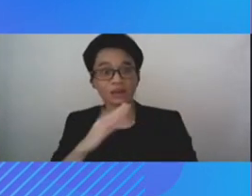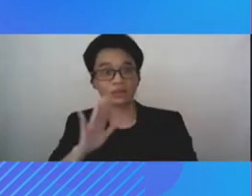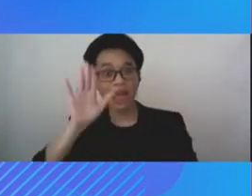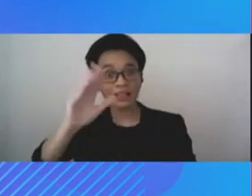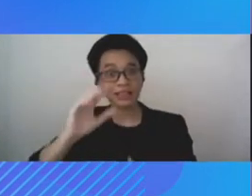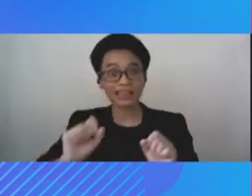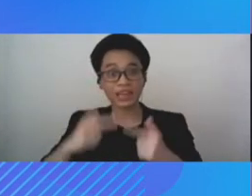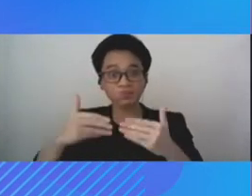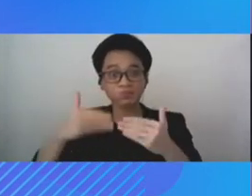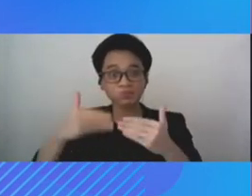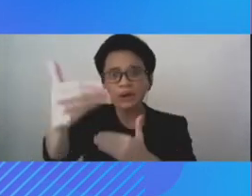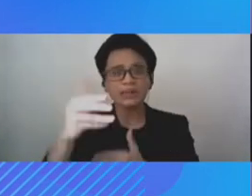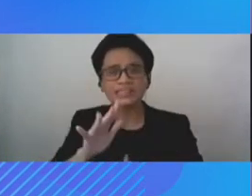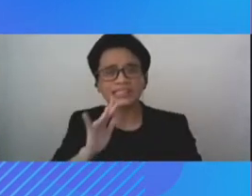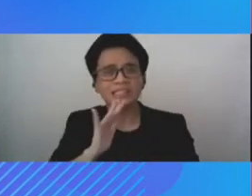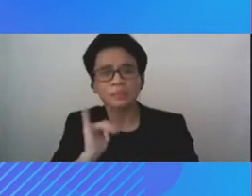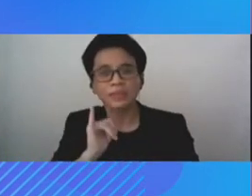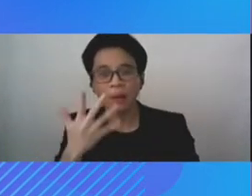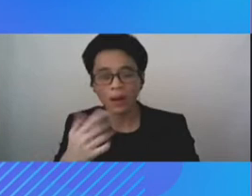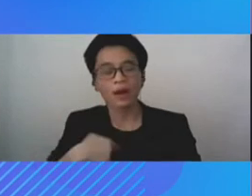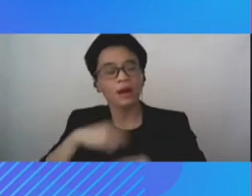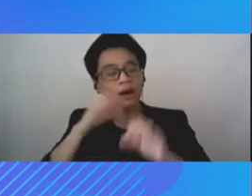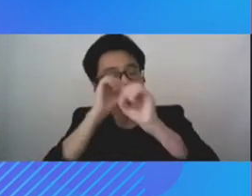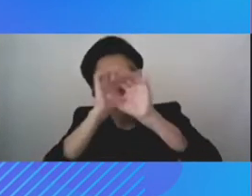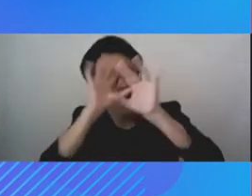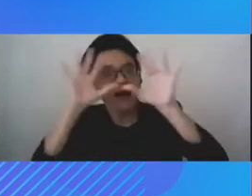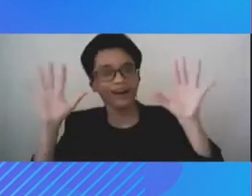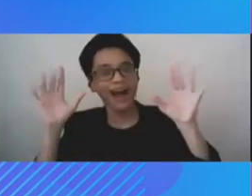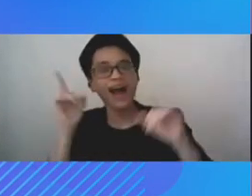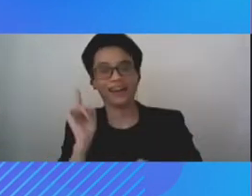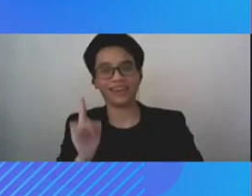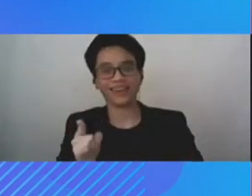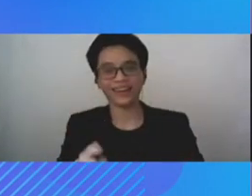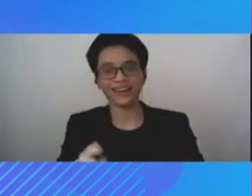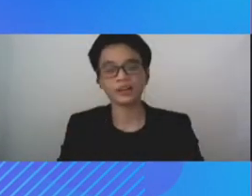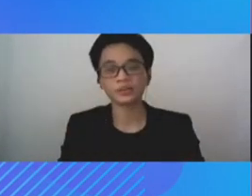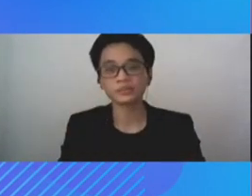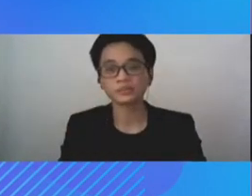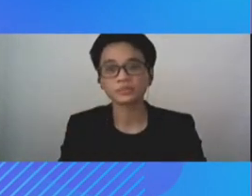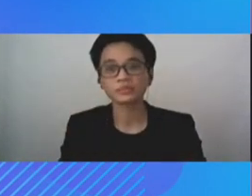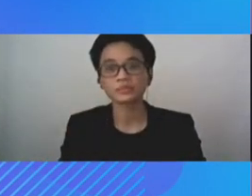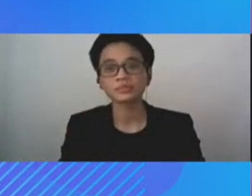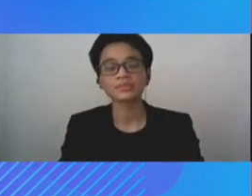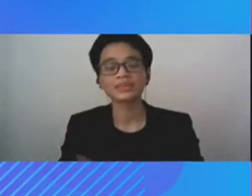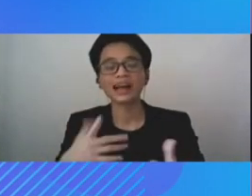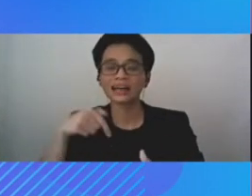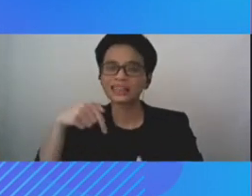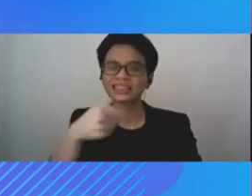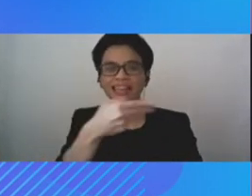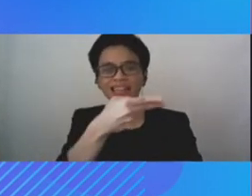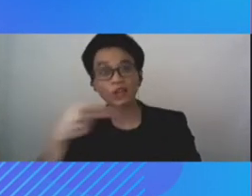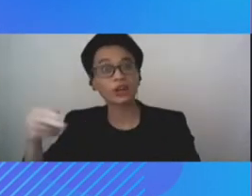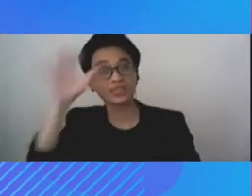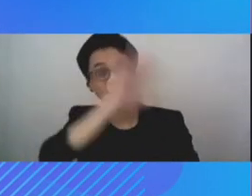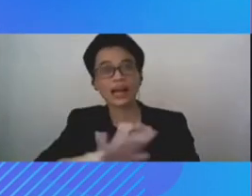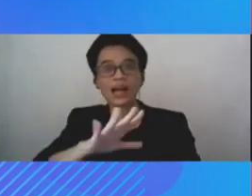yang ia butuhkan untuk masa depannya nanti gitu. Sayangnya di Indonesia ini kan source